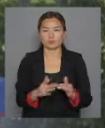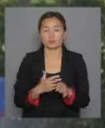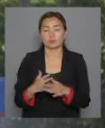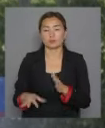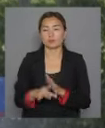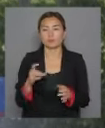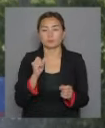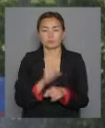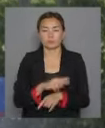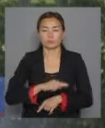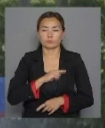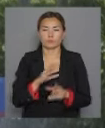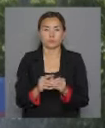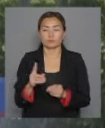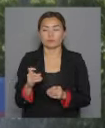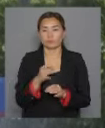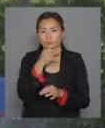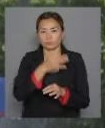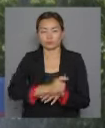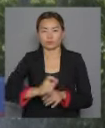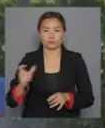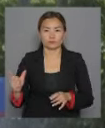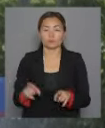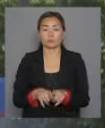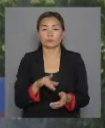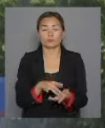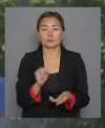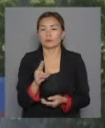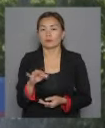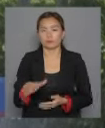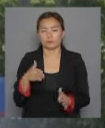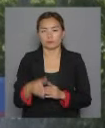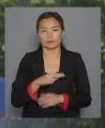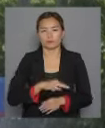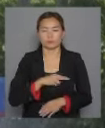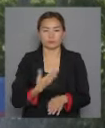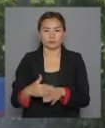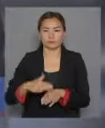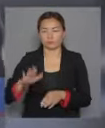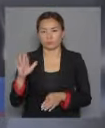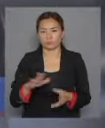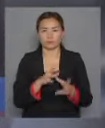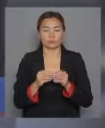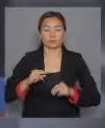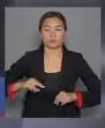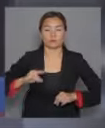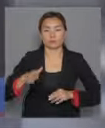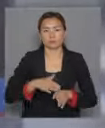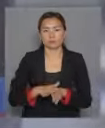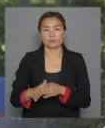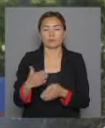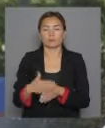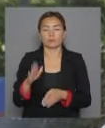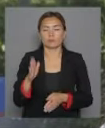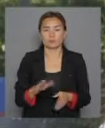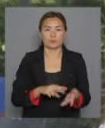определения подрядчика. То есть то, что я скажу людям, так это то, что городской акимат приступает к работе постепенно. И также работа будет осуществляться постепенно,